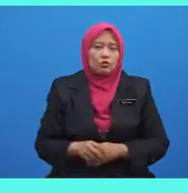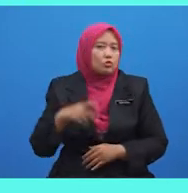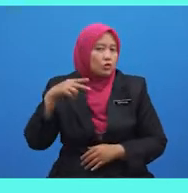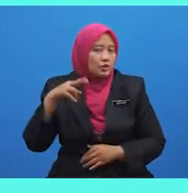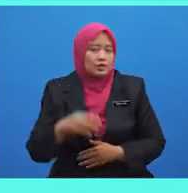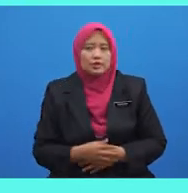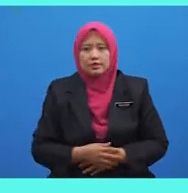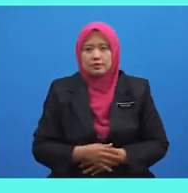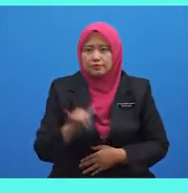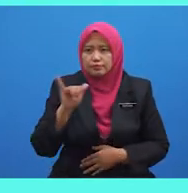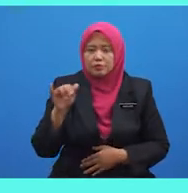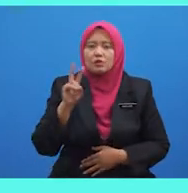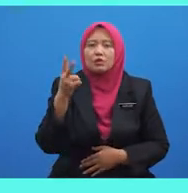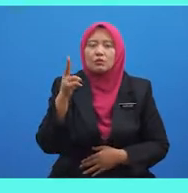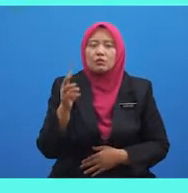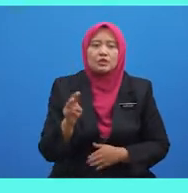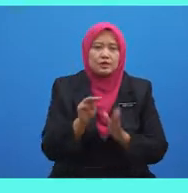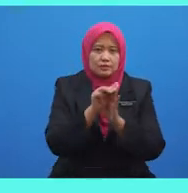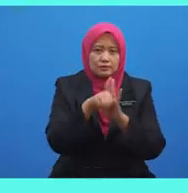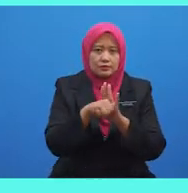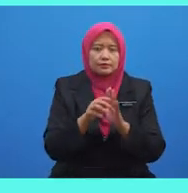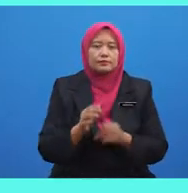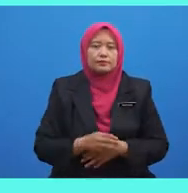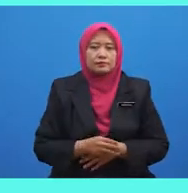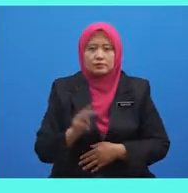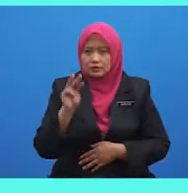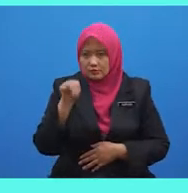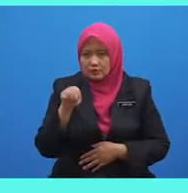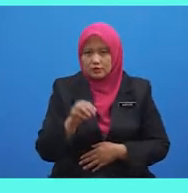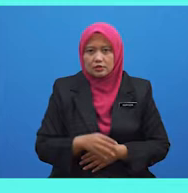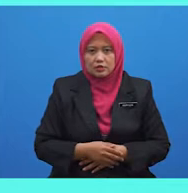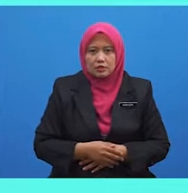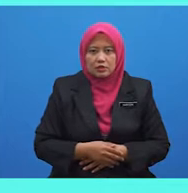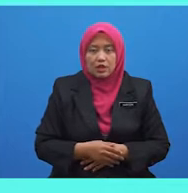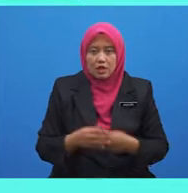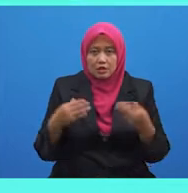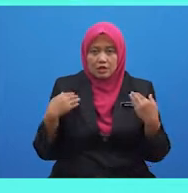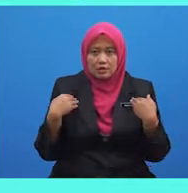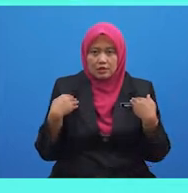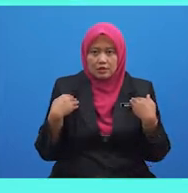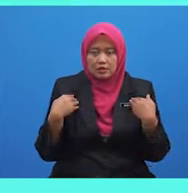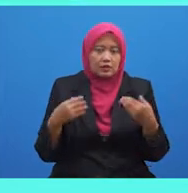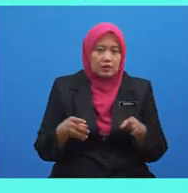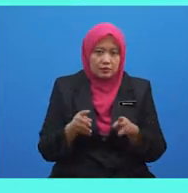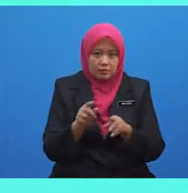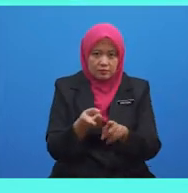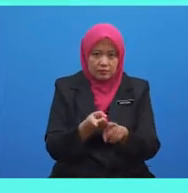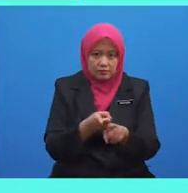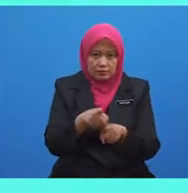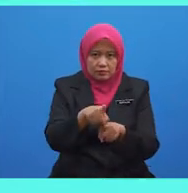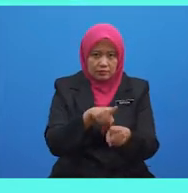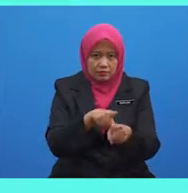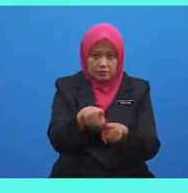meter. Selain itu, ia diperkuatkan lagi dengan kelengkapan bedil dan meriam.